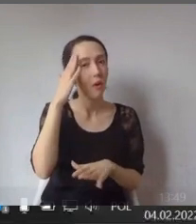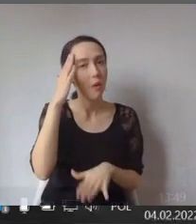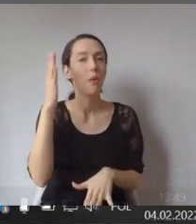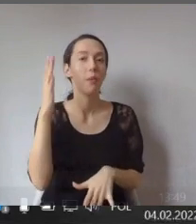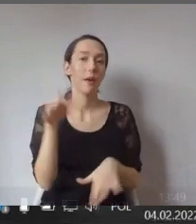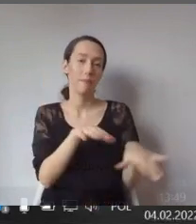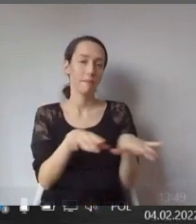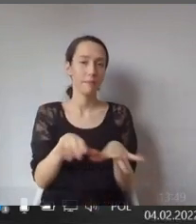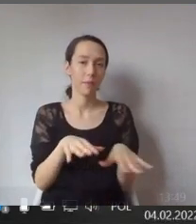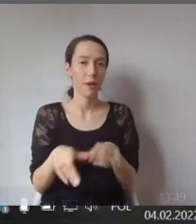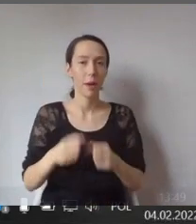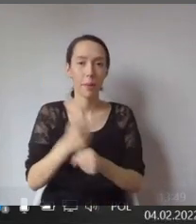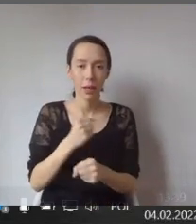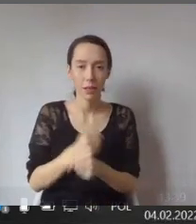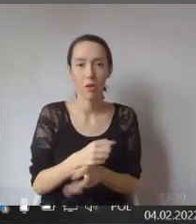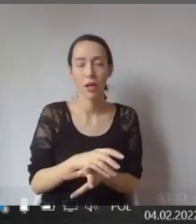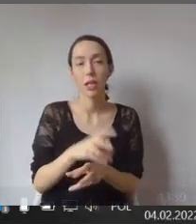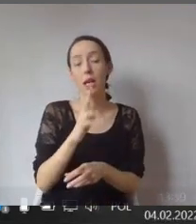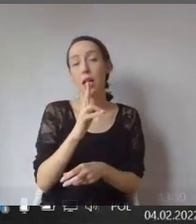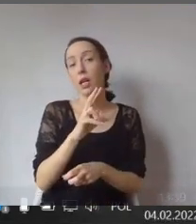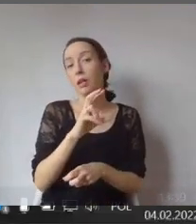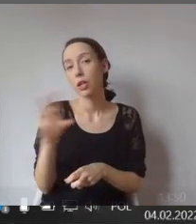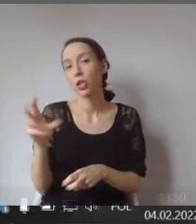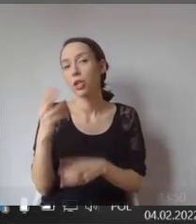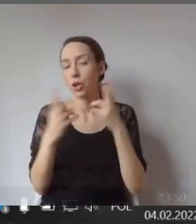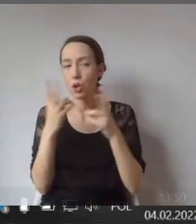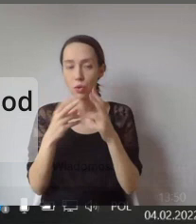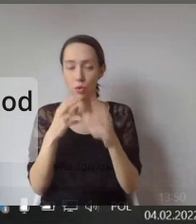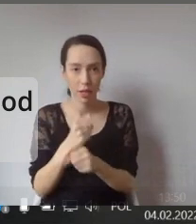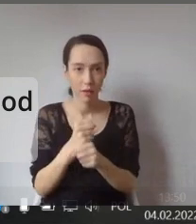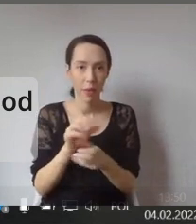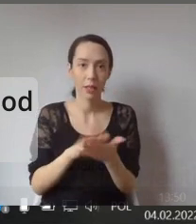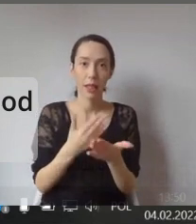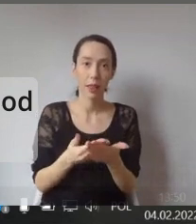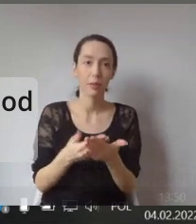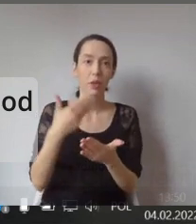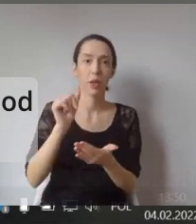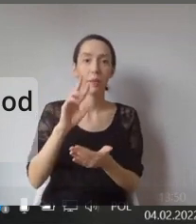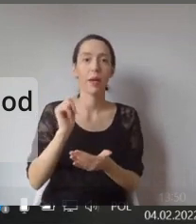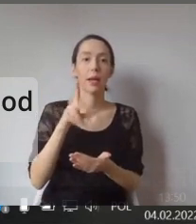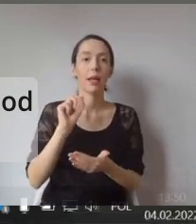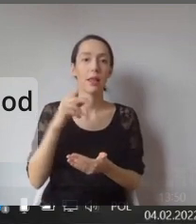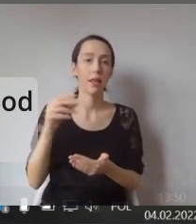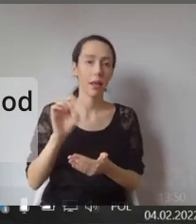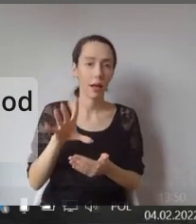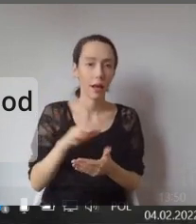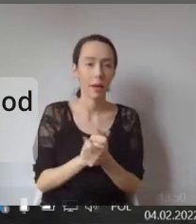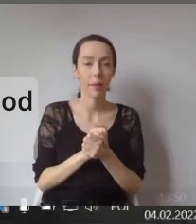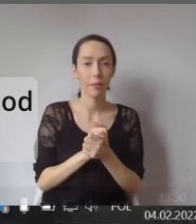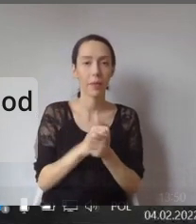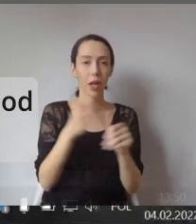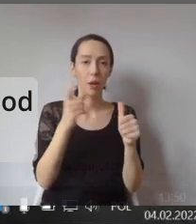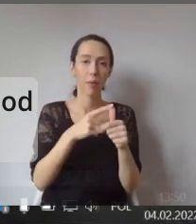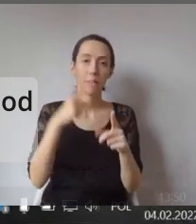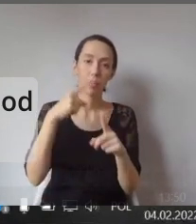czym szukacie pracy, tak? Na przykład załóżmy, że szukacie pracy w marketingu. To jak tu wpiszecie marketing, sobie tak, po pierwsze